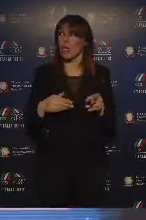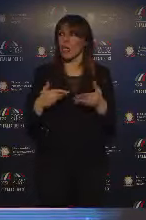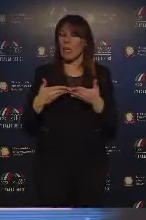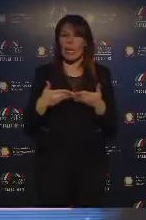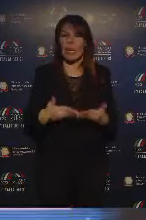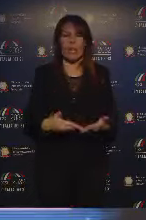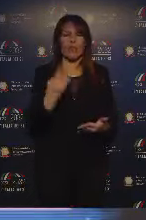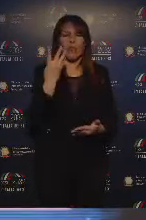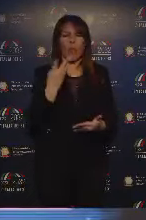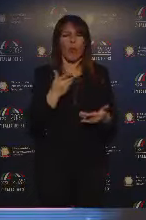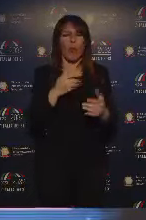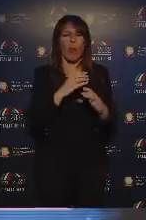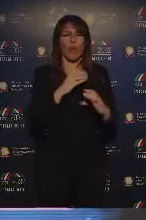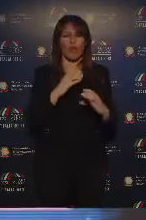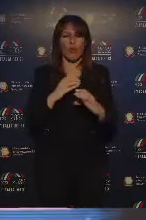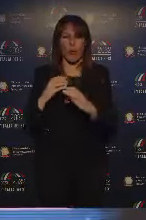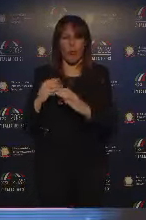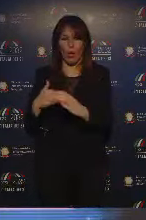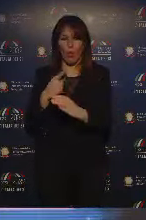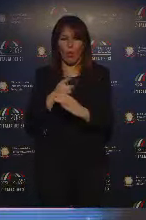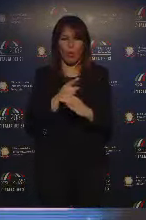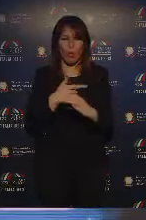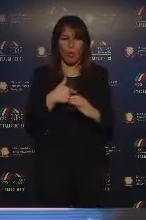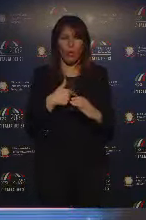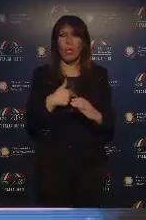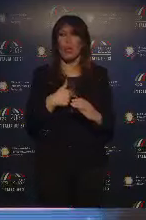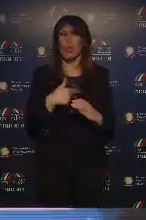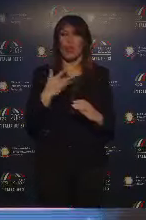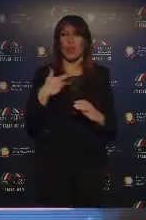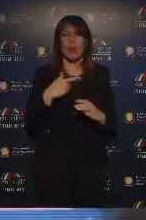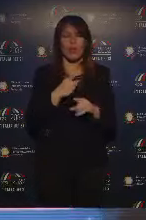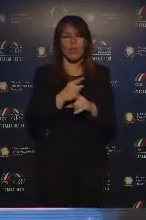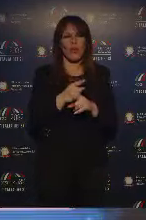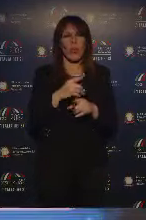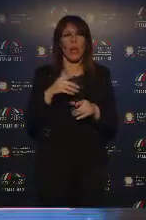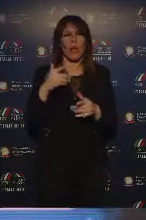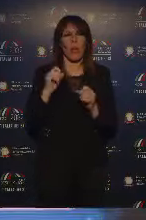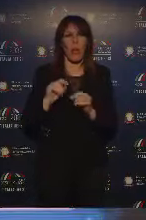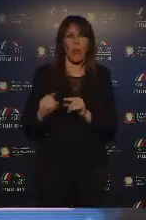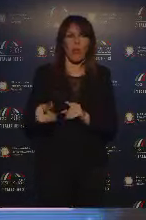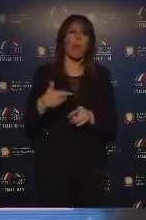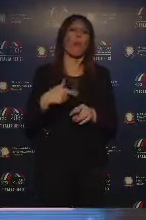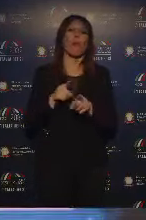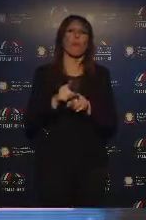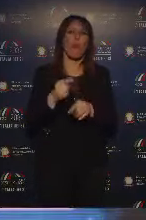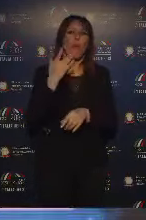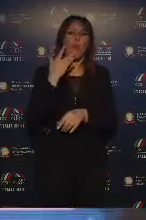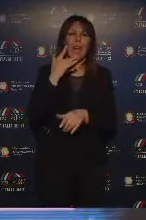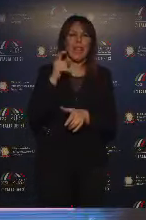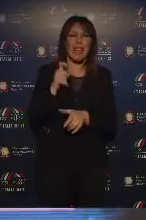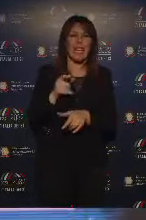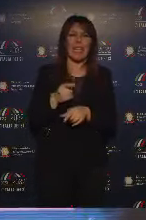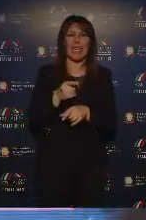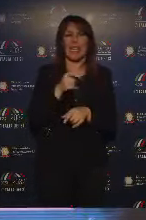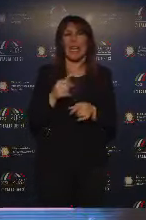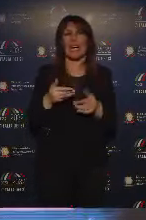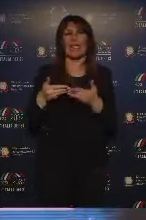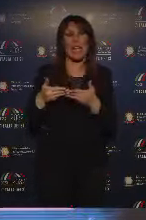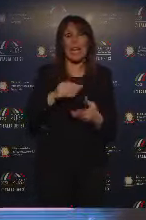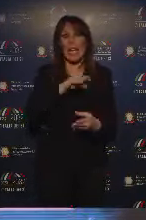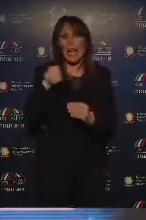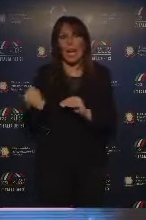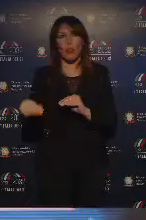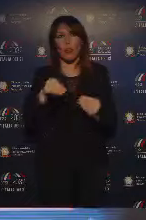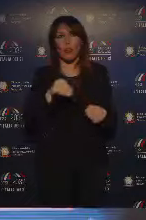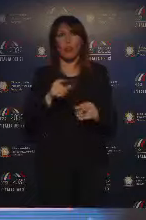vagoni e poi non può esserci la La locomotiva gasolio quindi ci vuole quella batteria viene messa sul traghetto va dall'altra